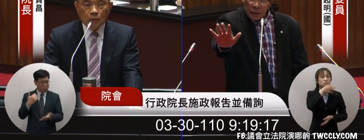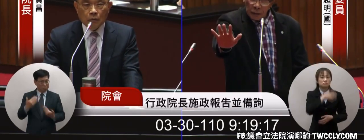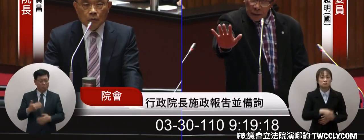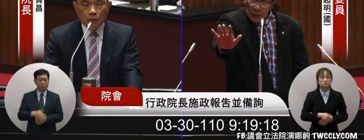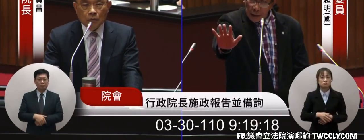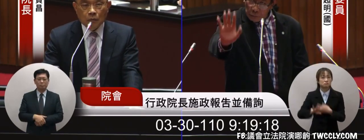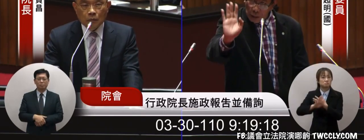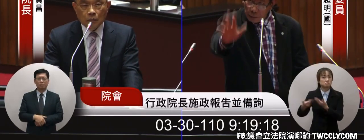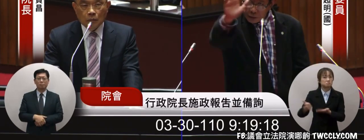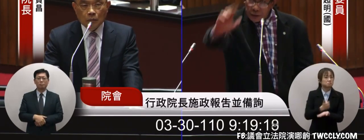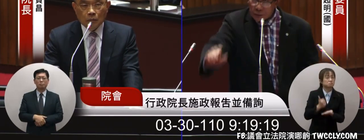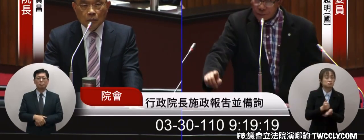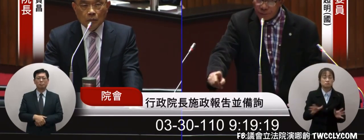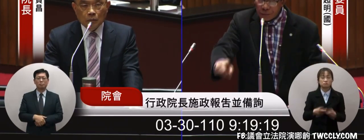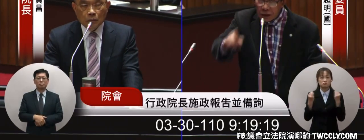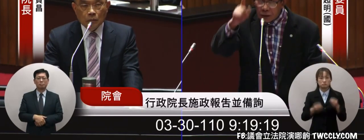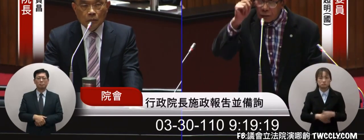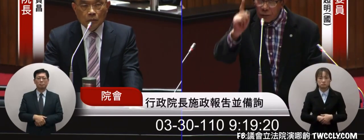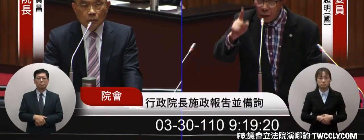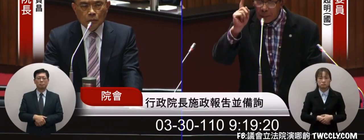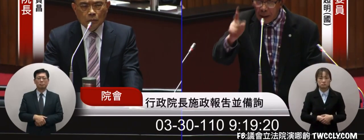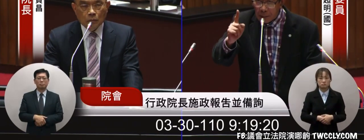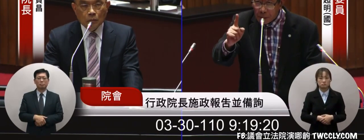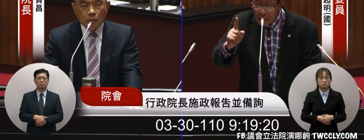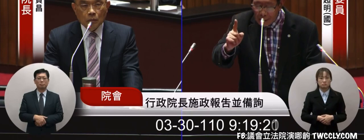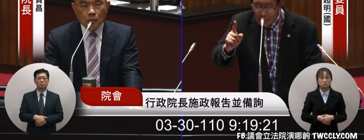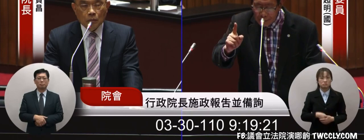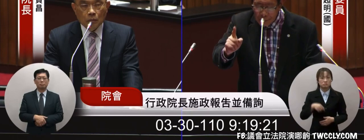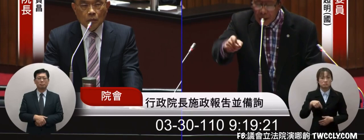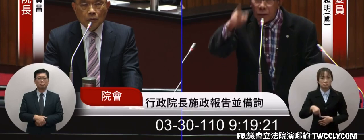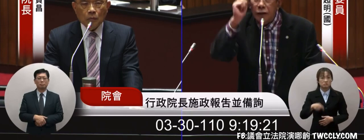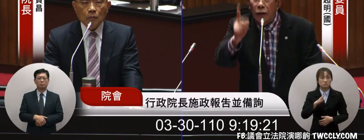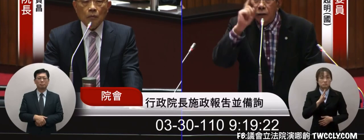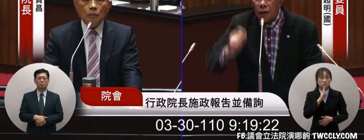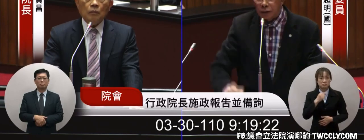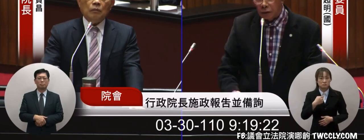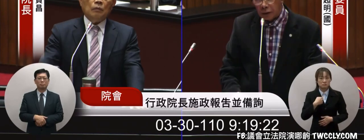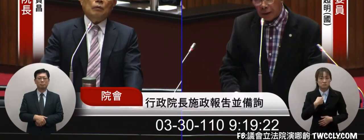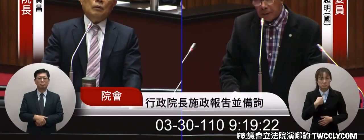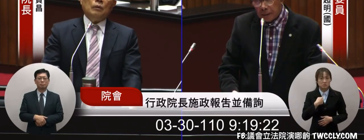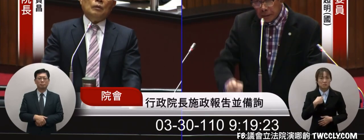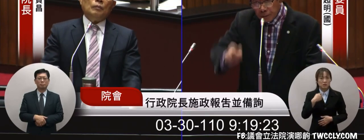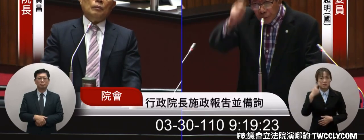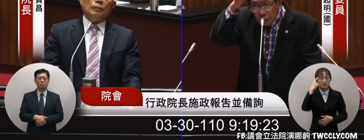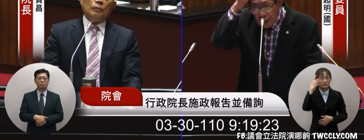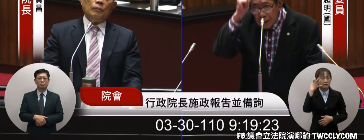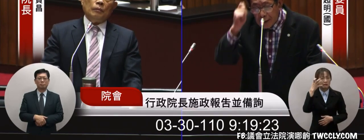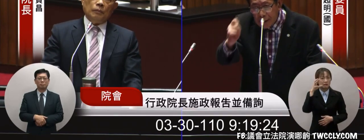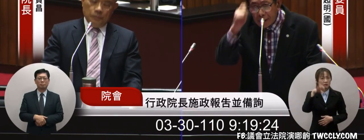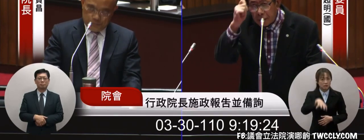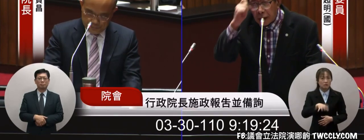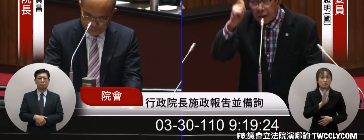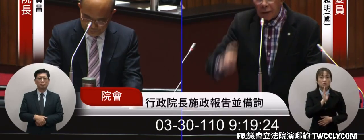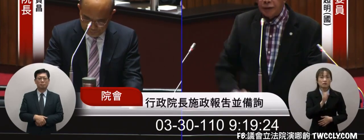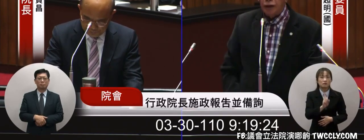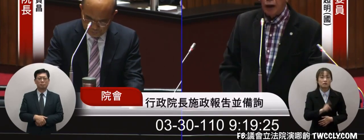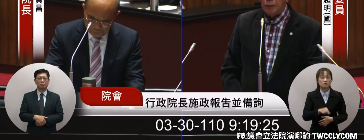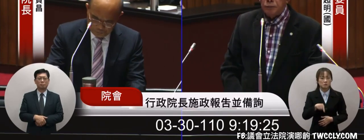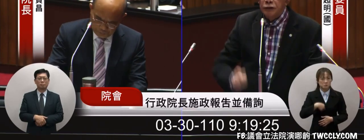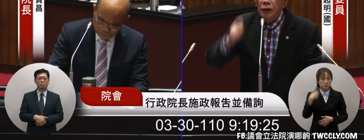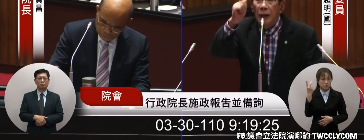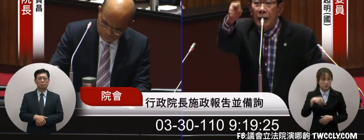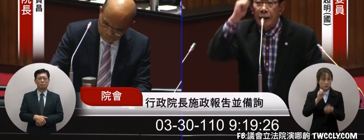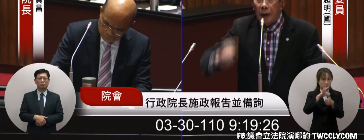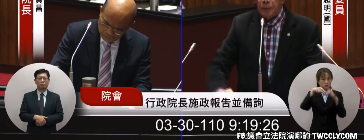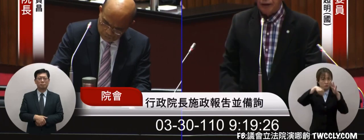妳做中文這樣我不好意思這是我麻煩的鼻子跟我們通口的所謂我再把議定傳掉一句話